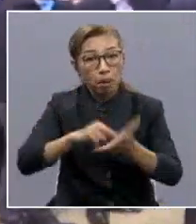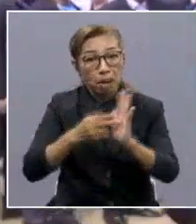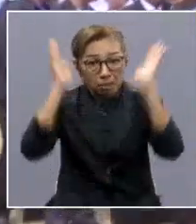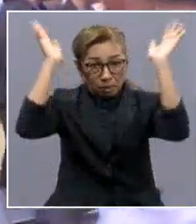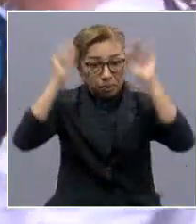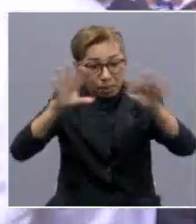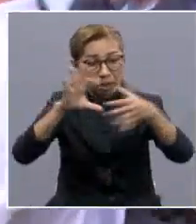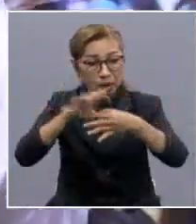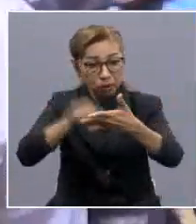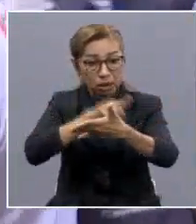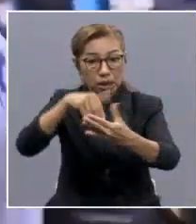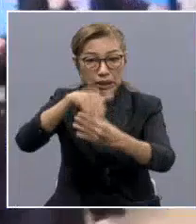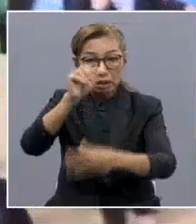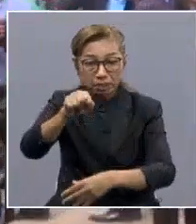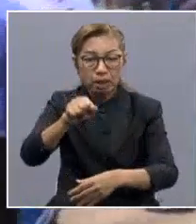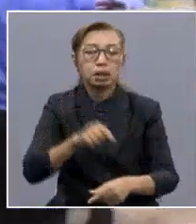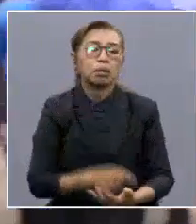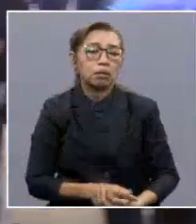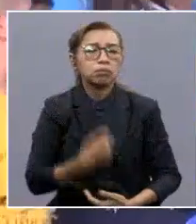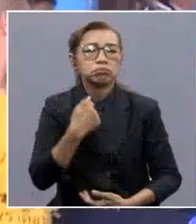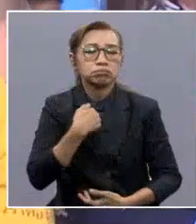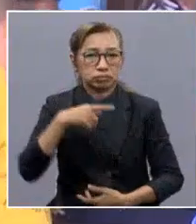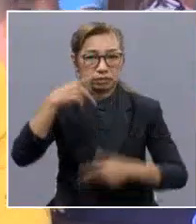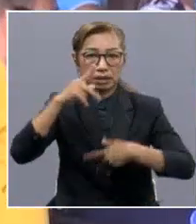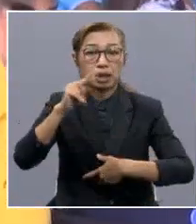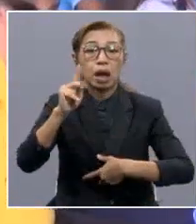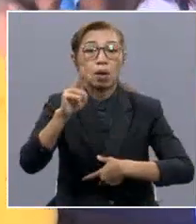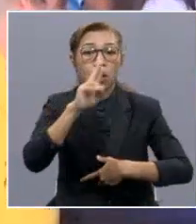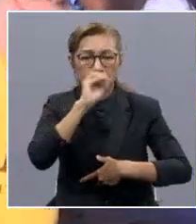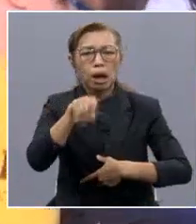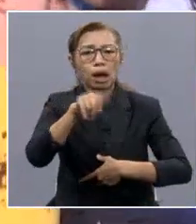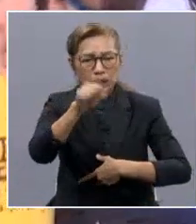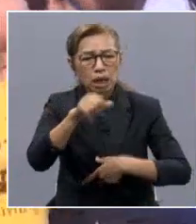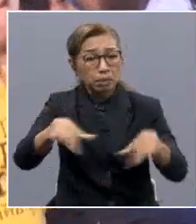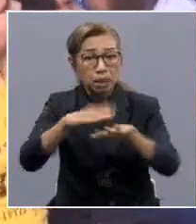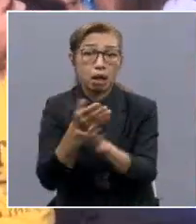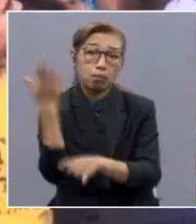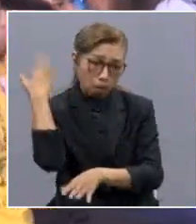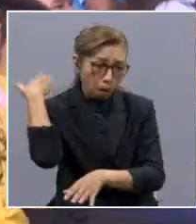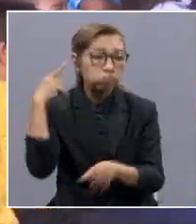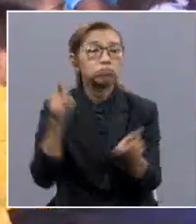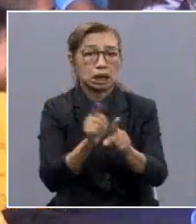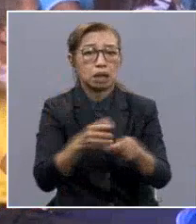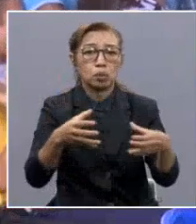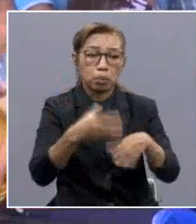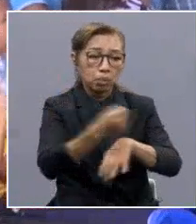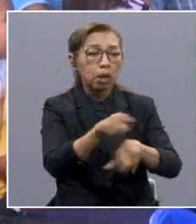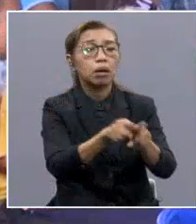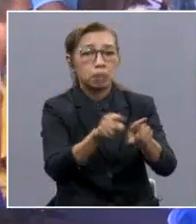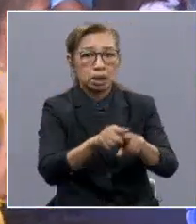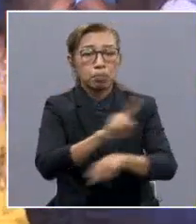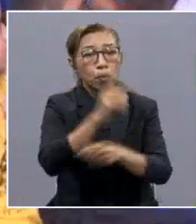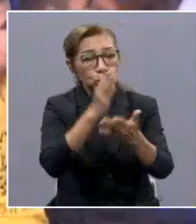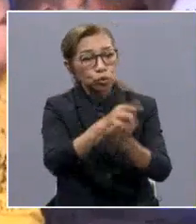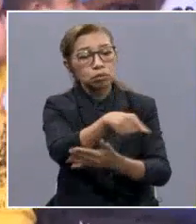ามันก็เป็นเรื่องปกติแหละในอดีตที่ผ่านมาทุกพรรคก็ปฏิบัติแบบนี้ไม่ได้ถือว่าเป็นเรื่องผิดอะไรแล้วสิ่งที่ทำเนี่ยก็